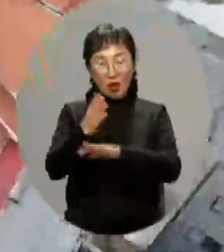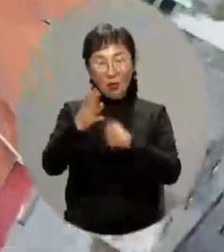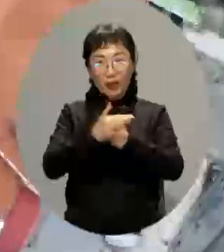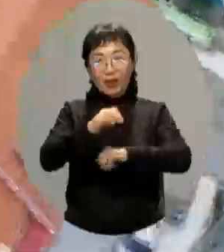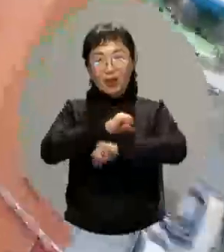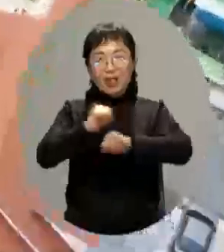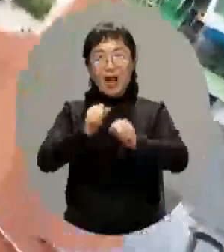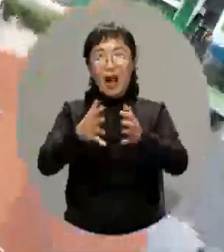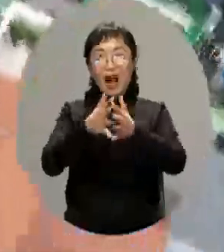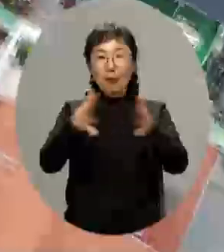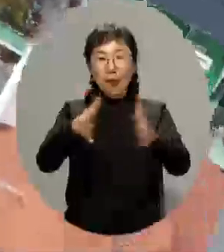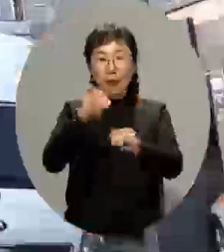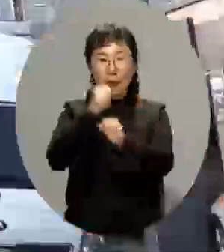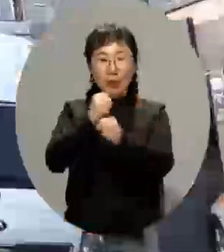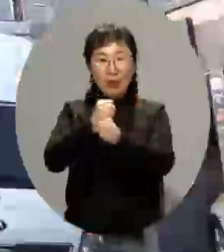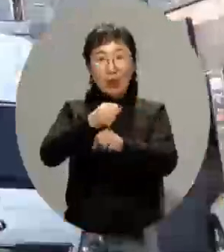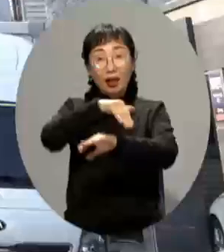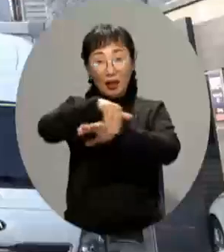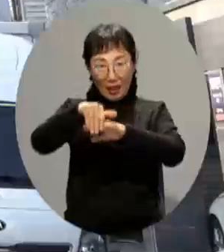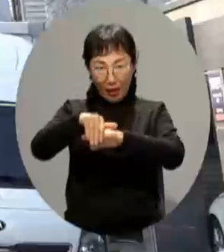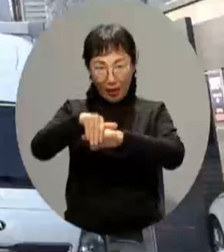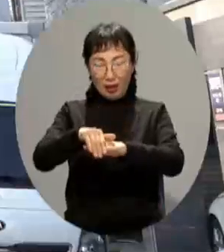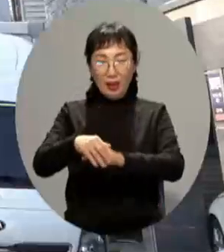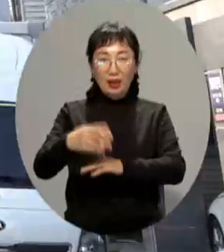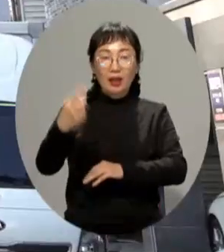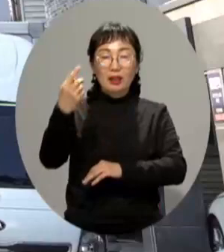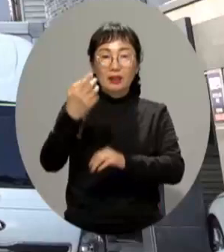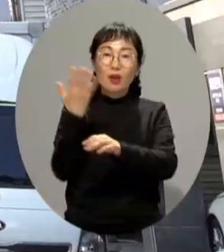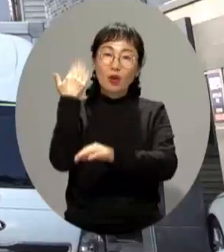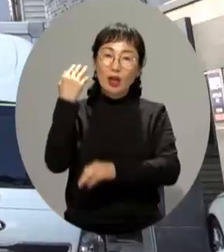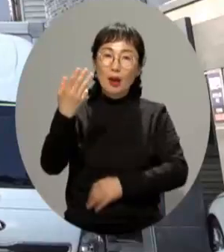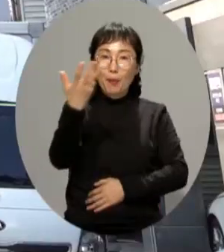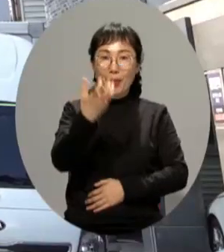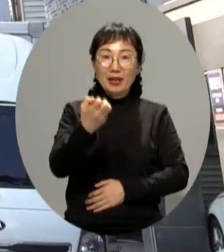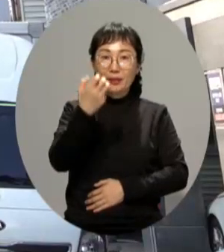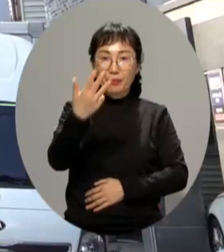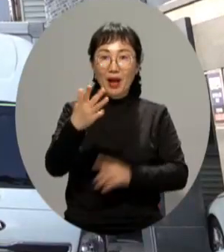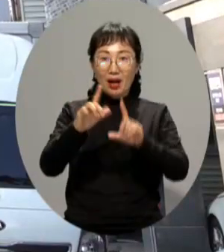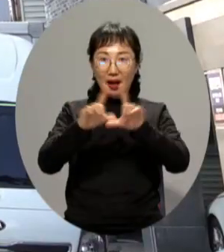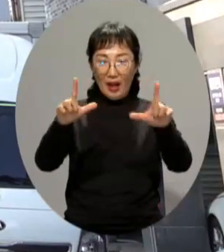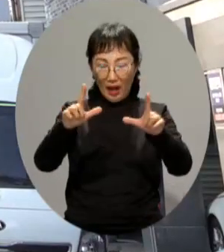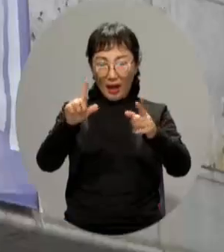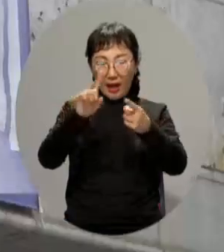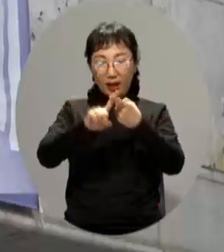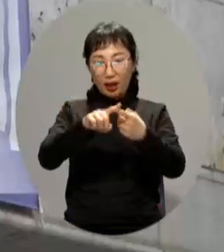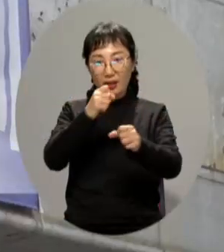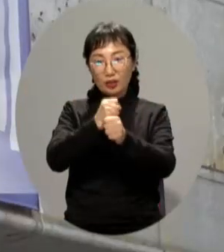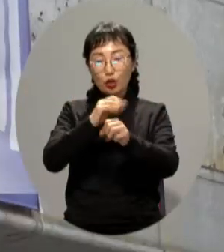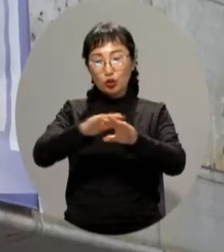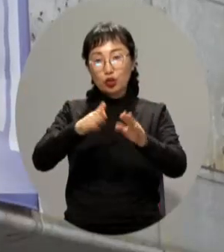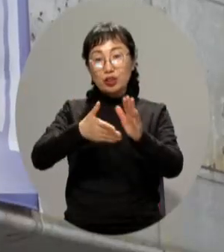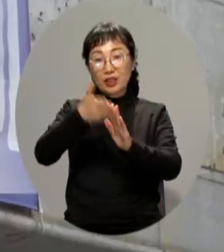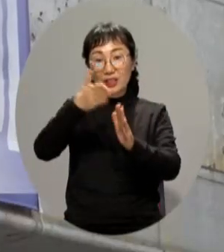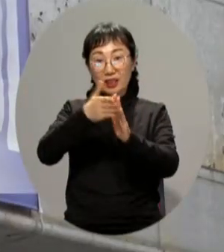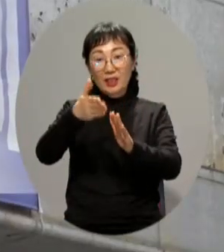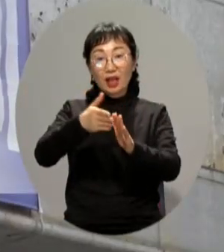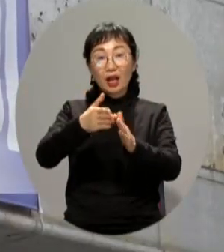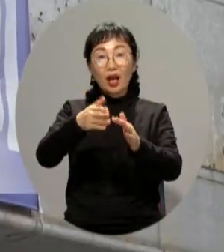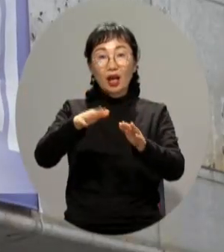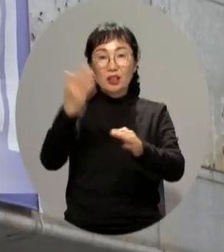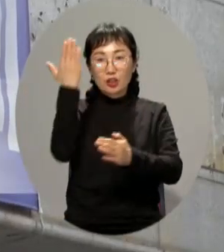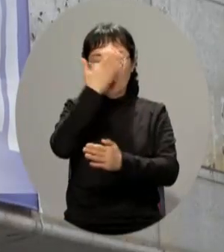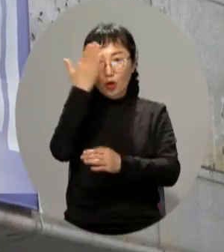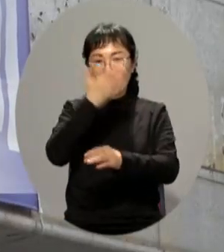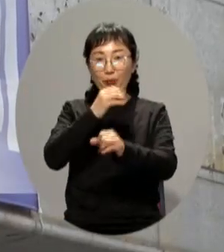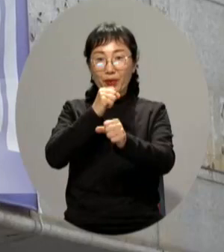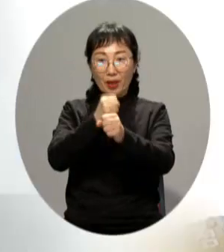단지를 조성한다는 계획. 지난 2018년 전주시의 정비구역 제안을 접수하고 지난해 의회의 찬성 의견도